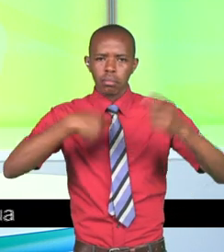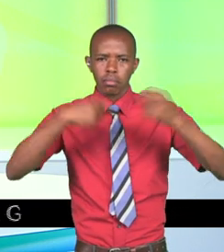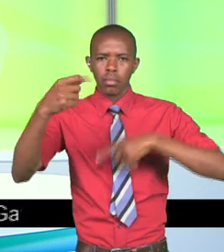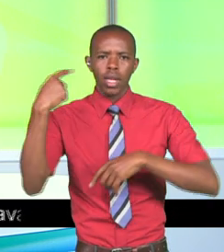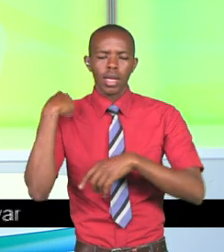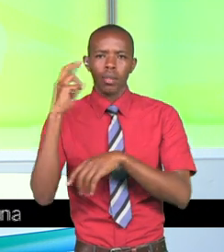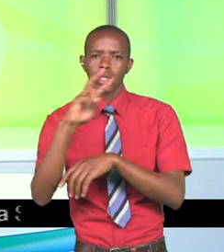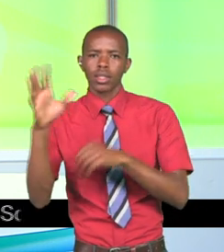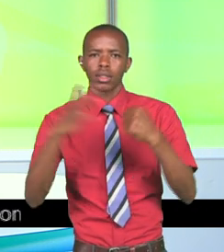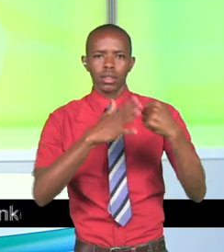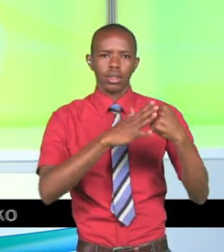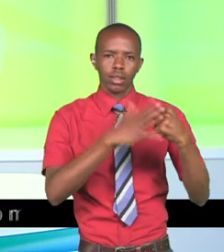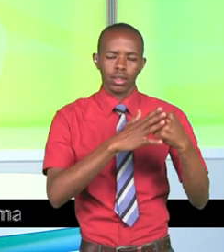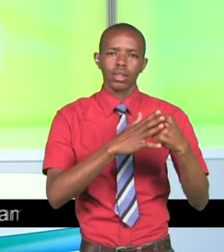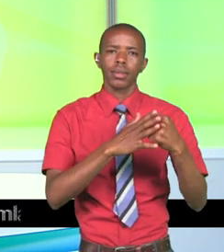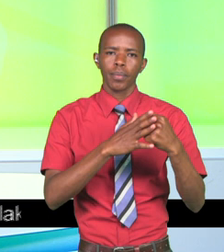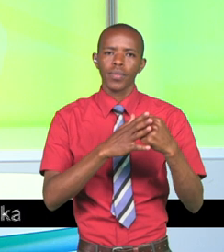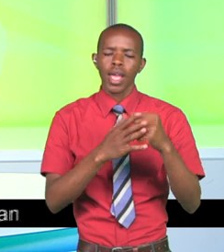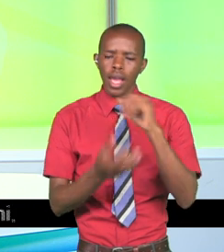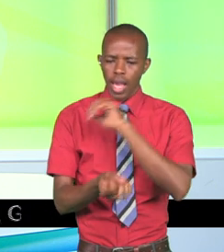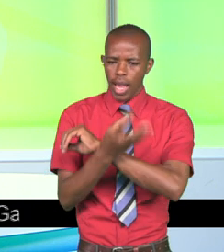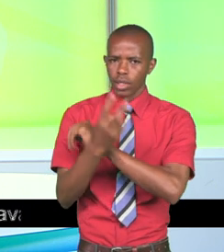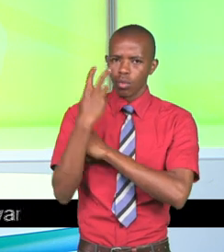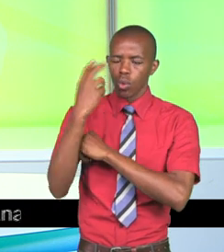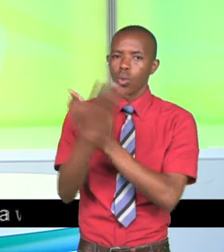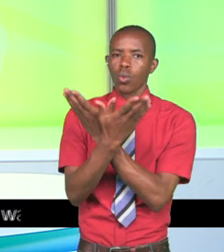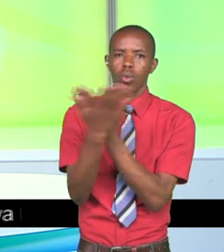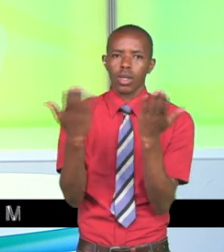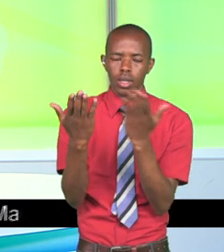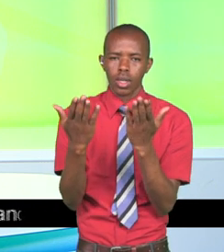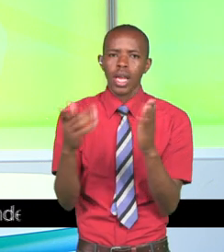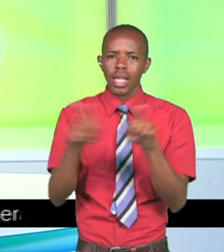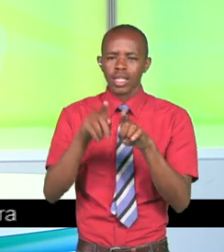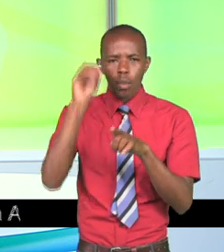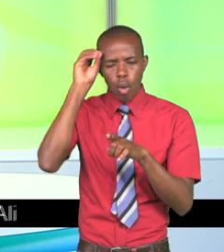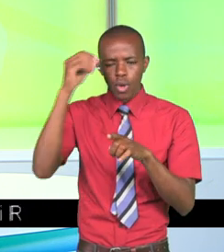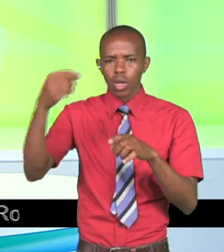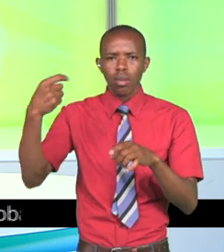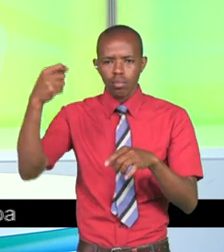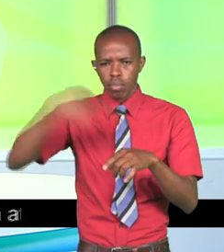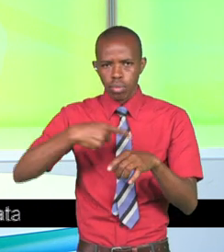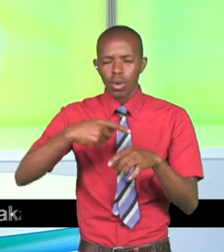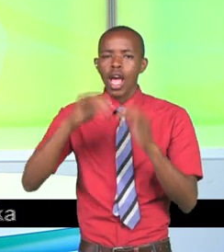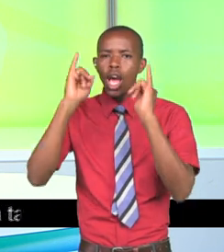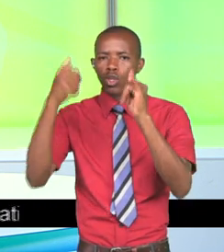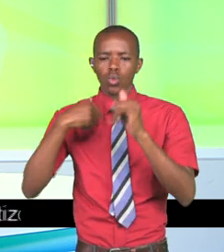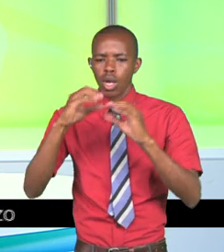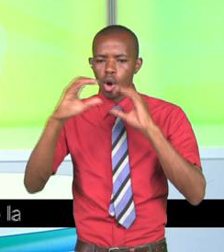nambari 22999 bila malipo, nieleze unatazama ukiwa sehemu gani, na pia tupe maoni kuhusiana taarifa kuu ambazo